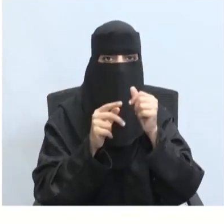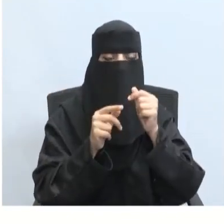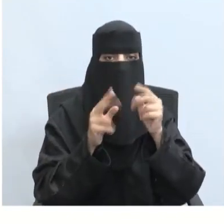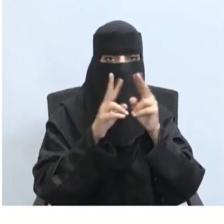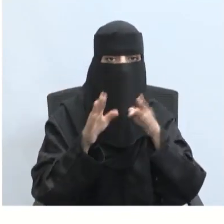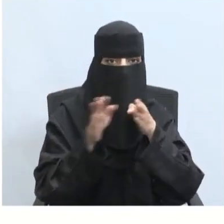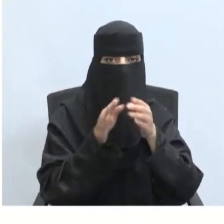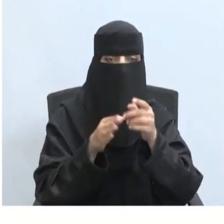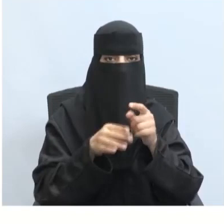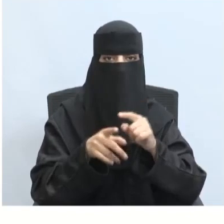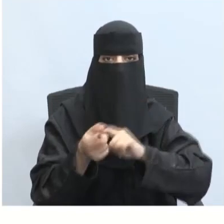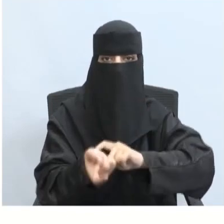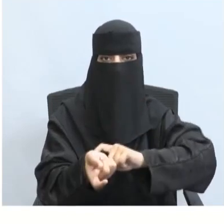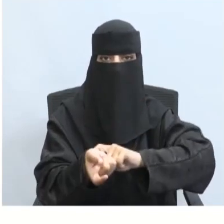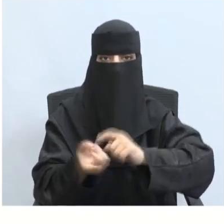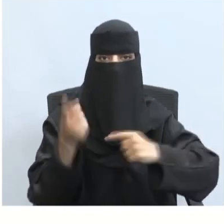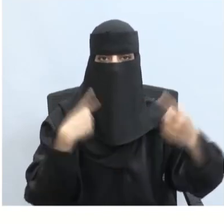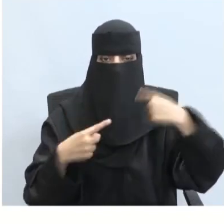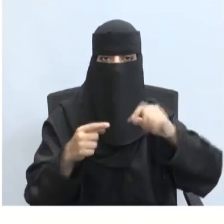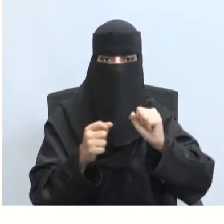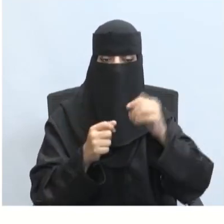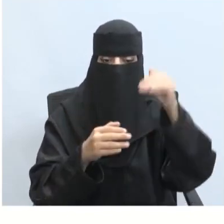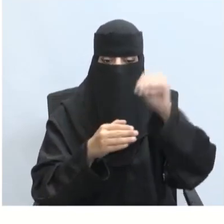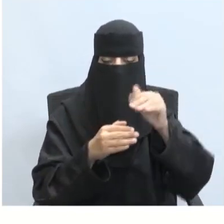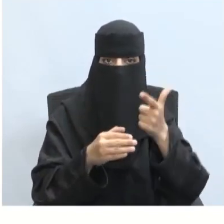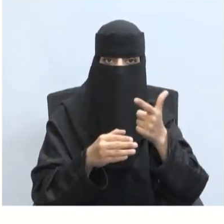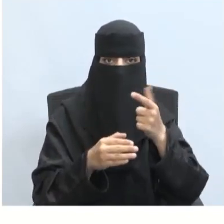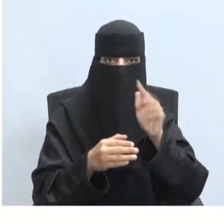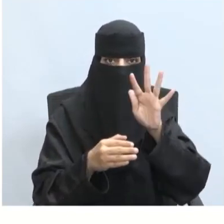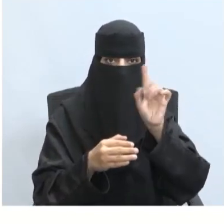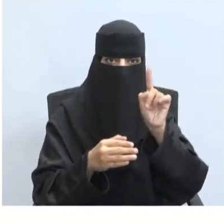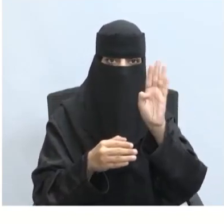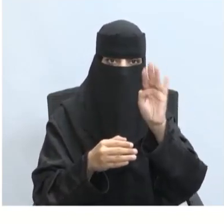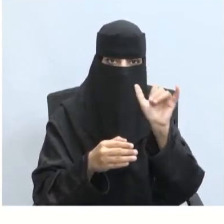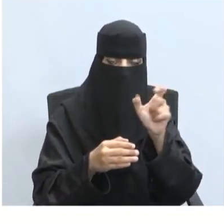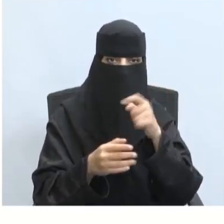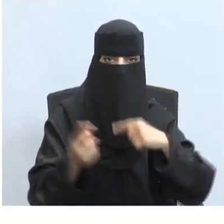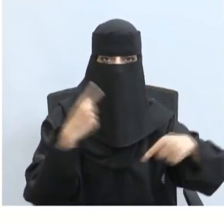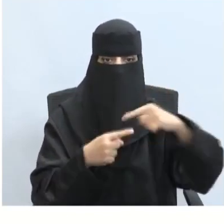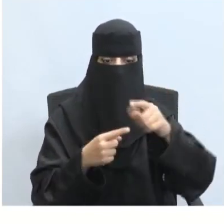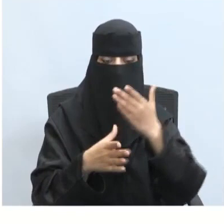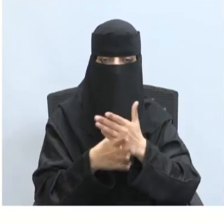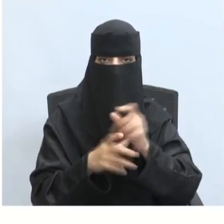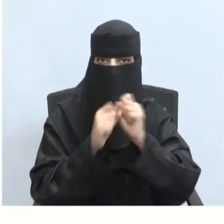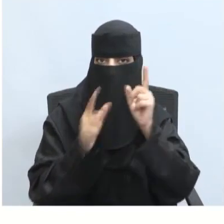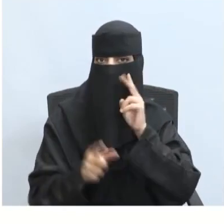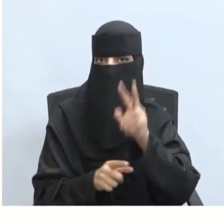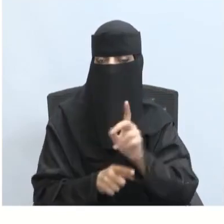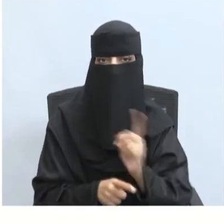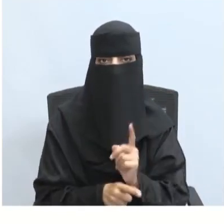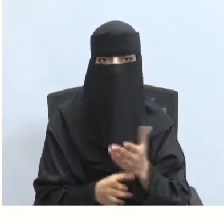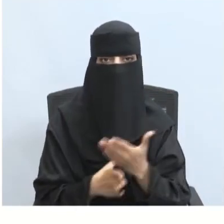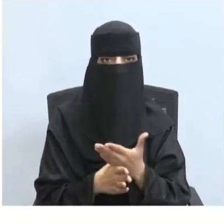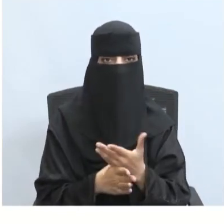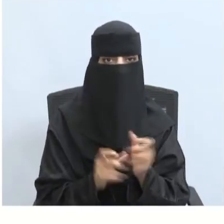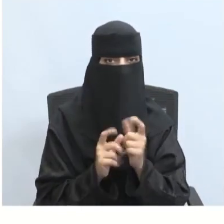على الشبكيه لكن عيون بعض الناس لا ترى الصوره بشكل واضح لماذا لماذا لا ترى بعض